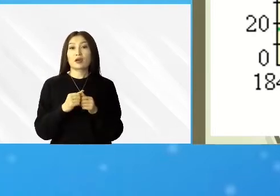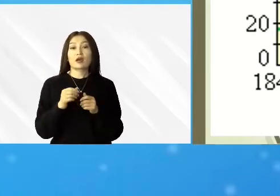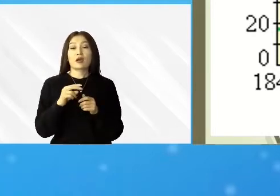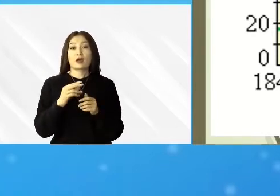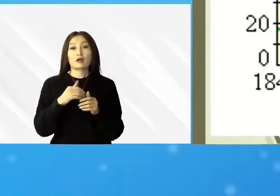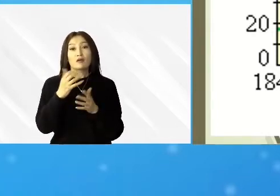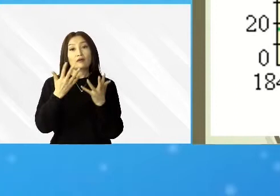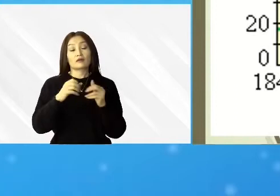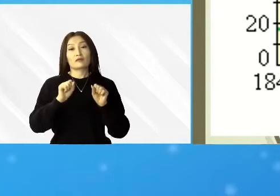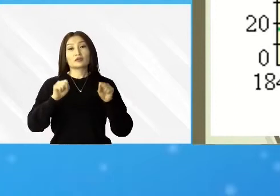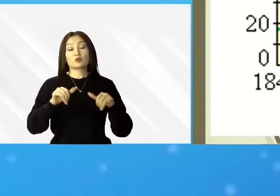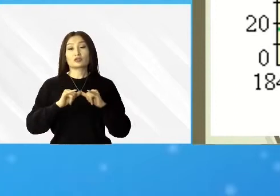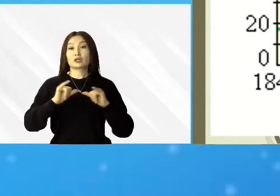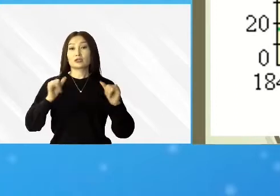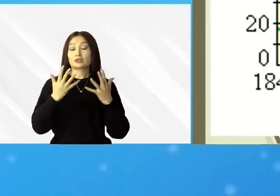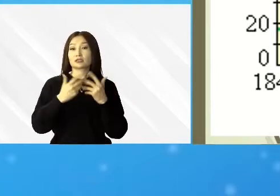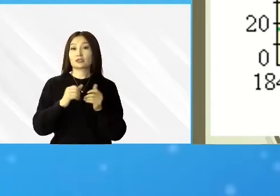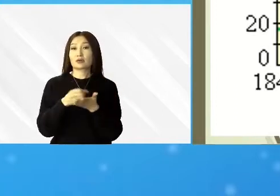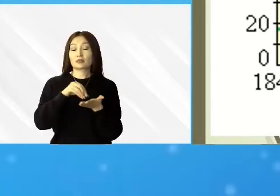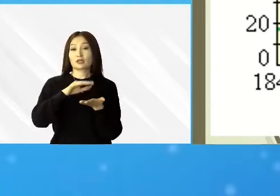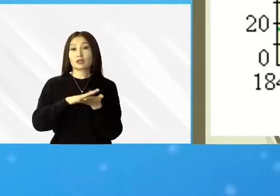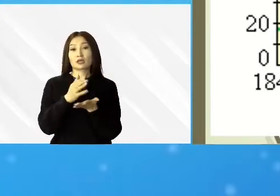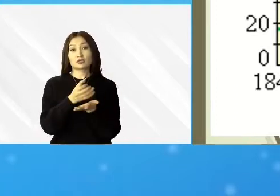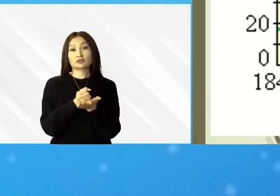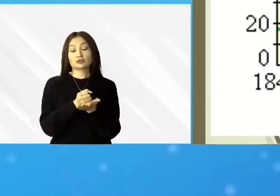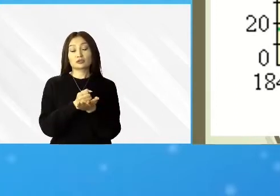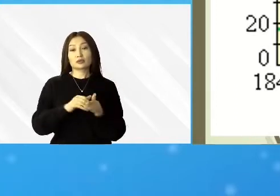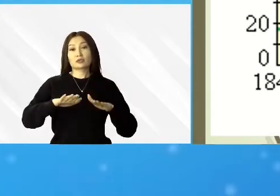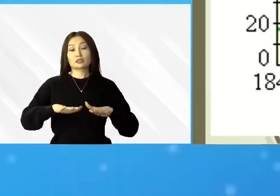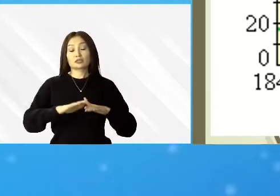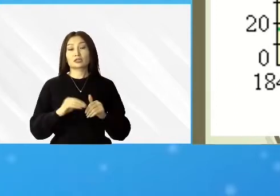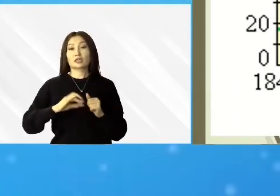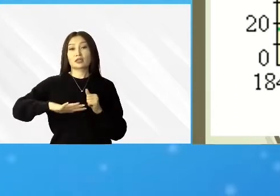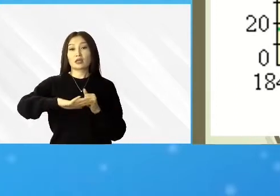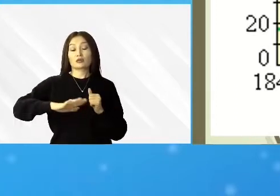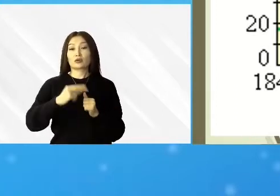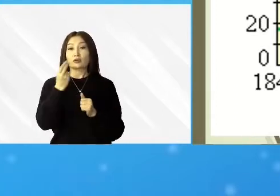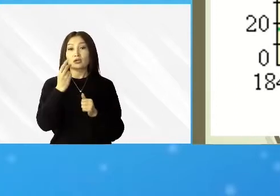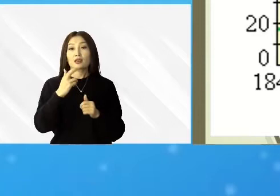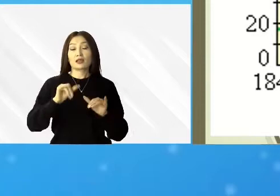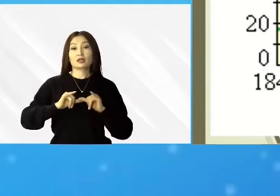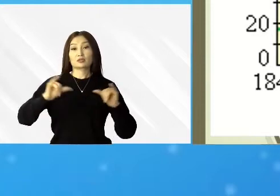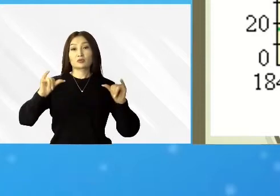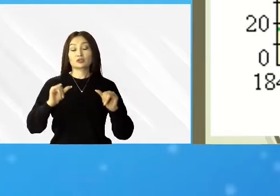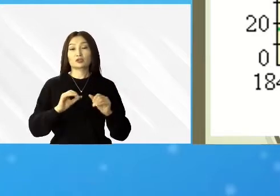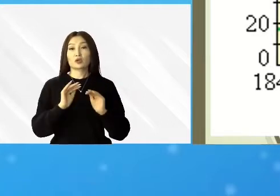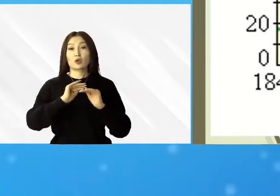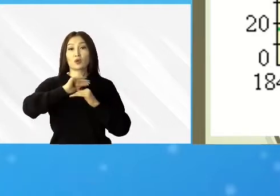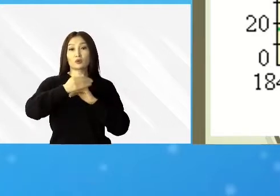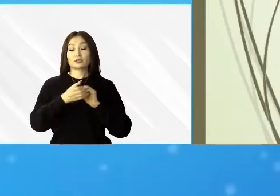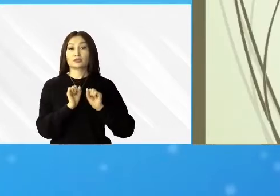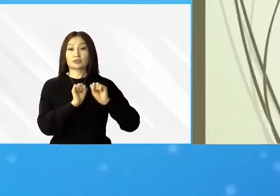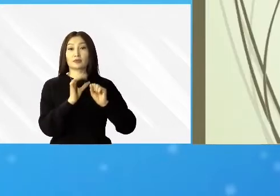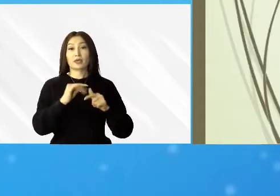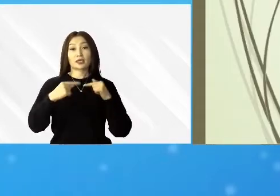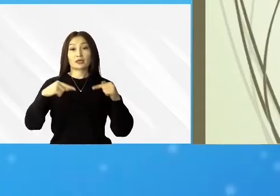Предельно возможная численность популяции определяется ресурсами среды – пищей, территорией для размножения, укрытиями и так